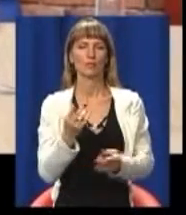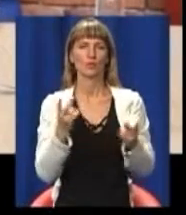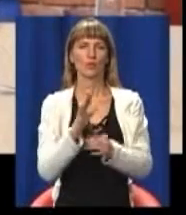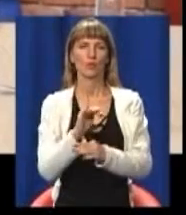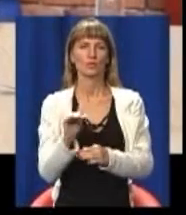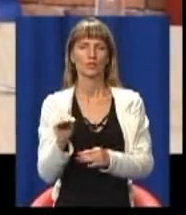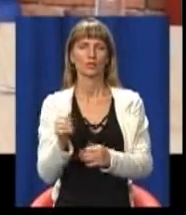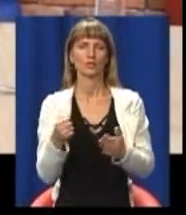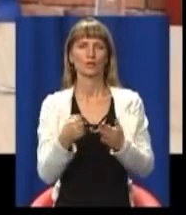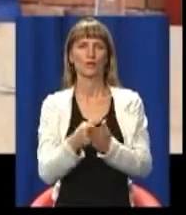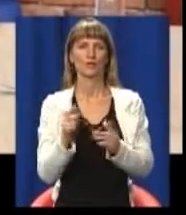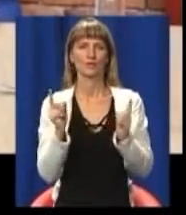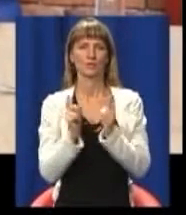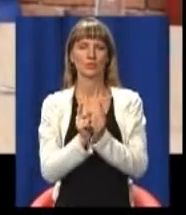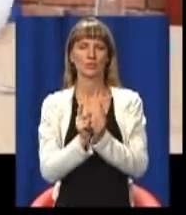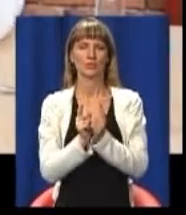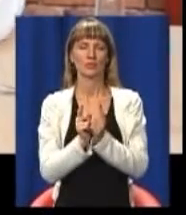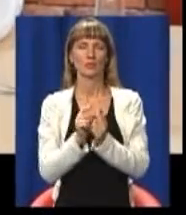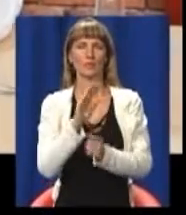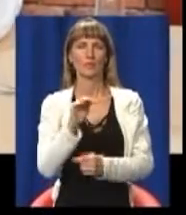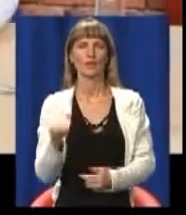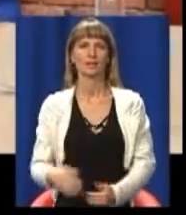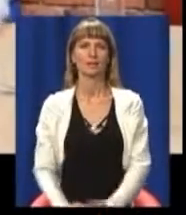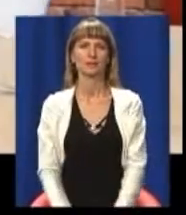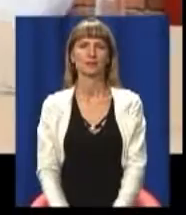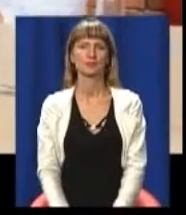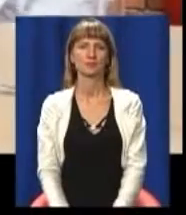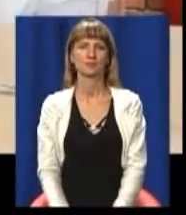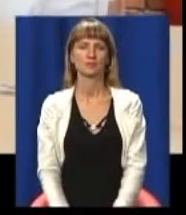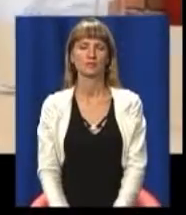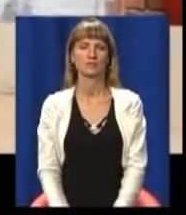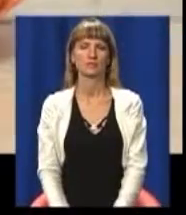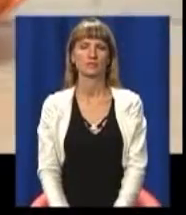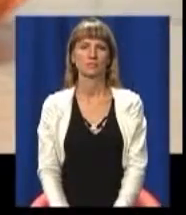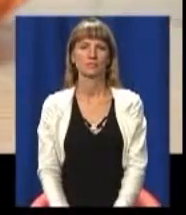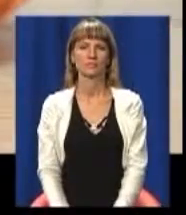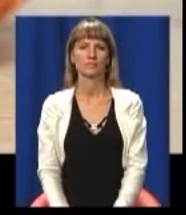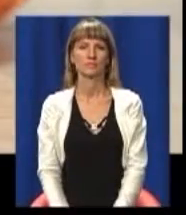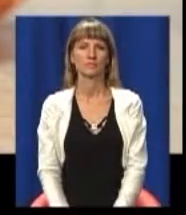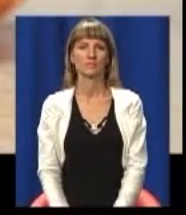прощатися, до побачення. Бувайте.